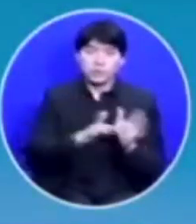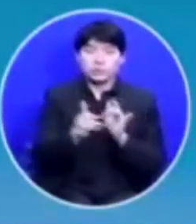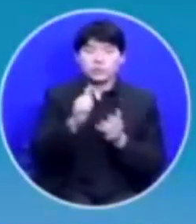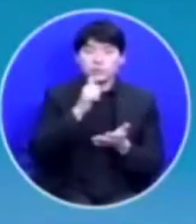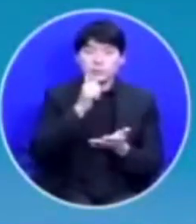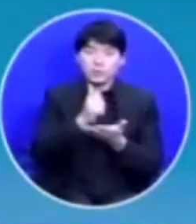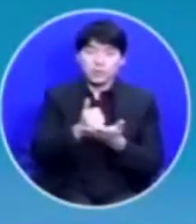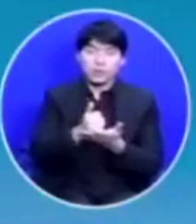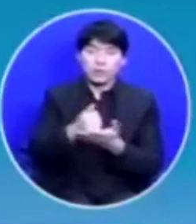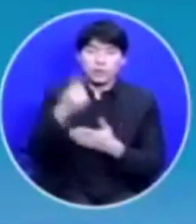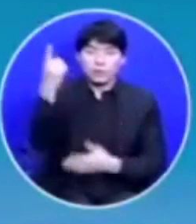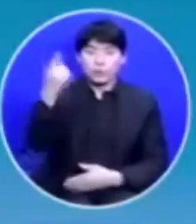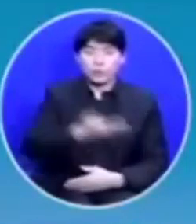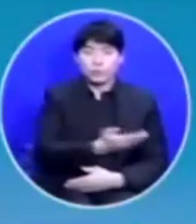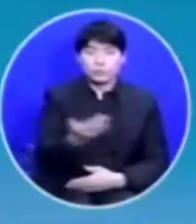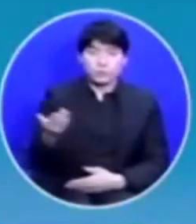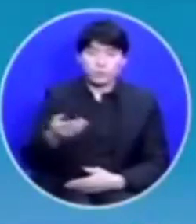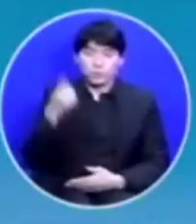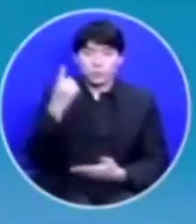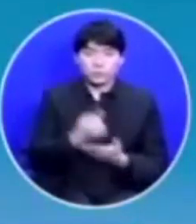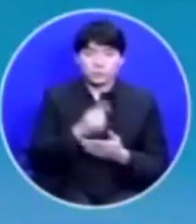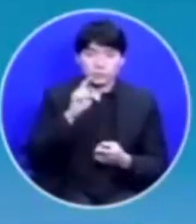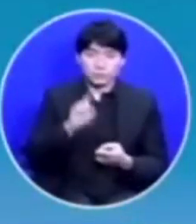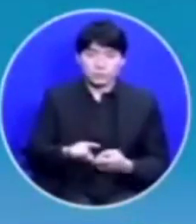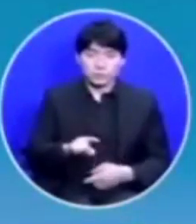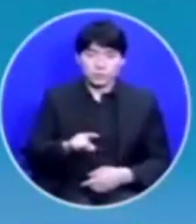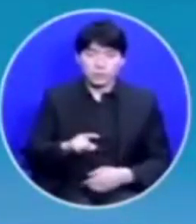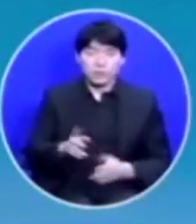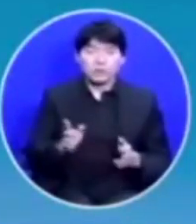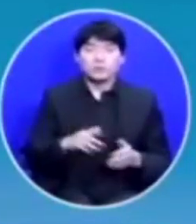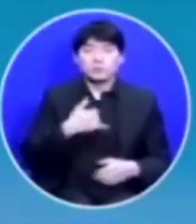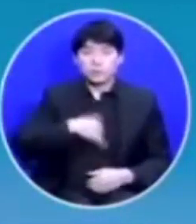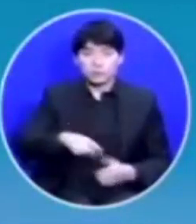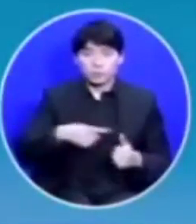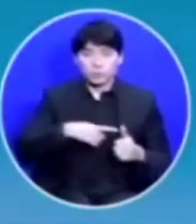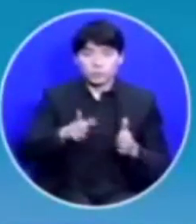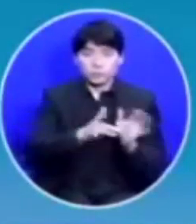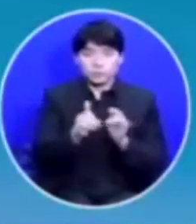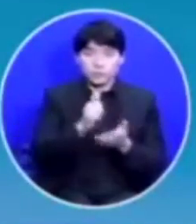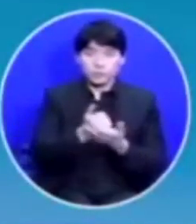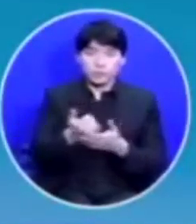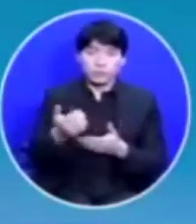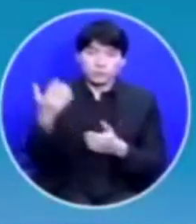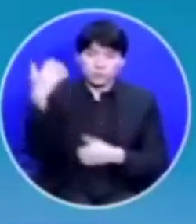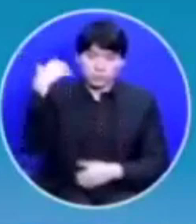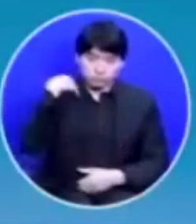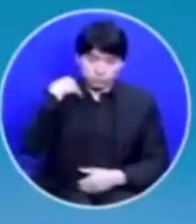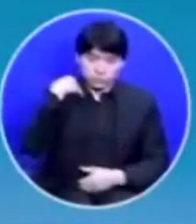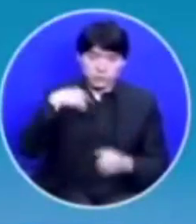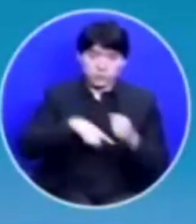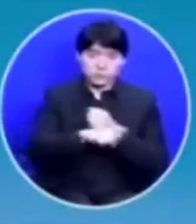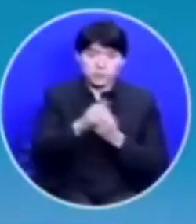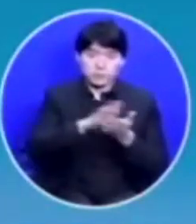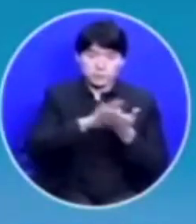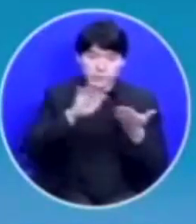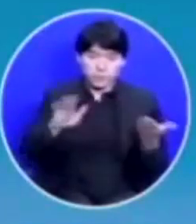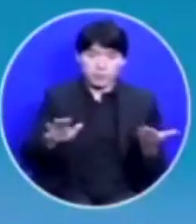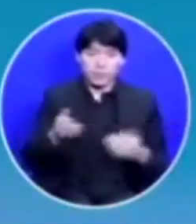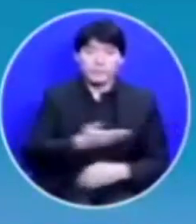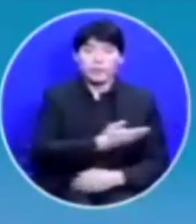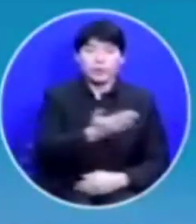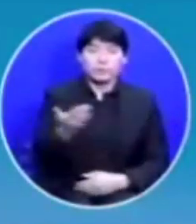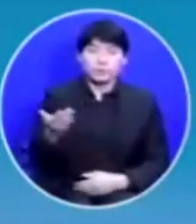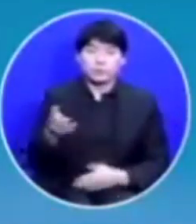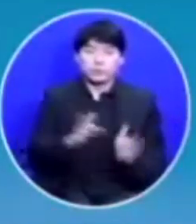자녀 교육도 예수님이 이제 책임지시 겠다는 것 여러분의 자녀 예수님이 책임지시 겠다는 것 여러분은